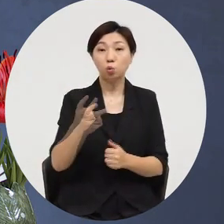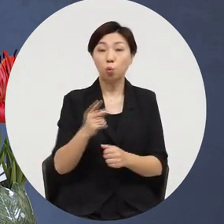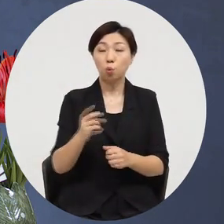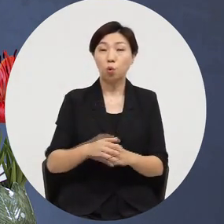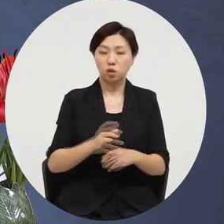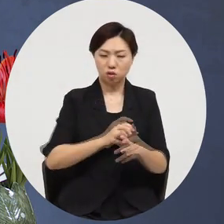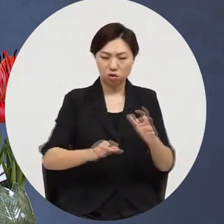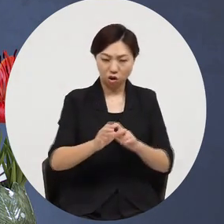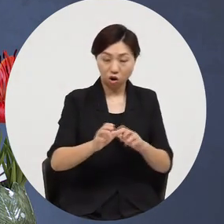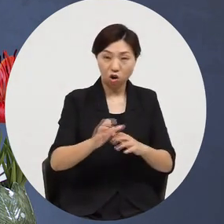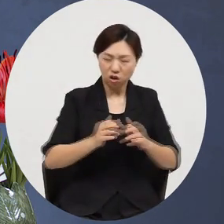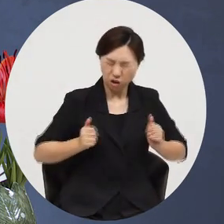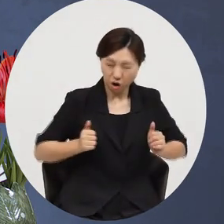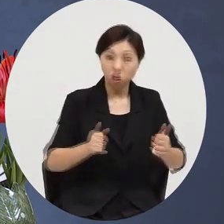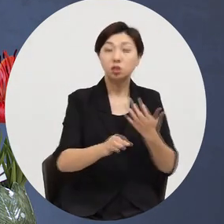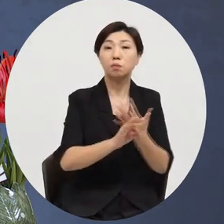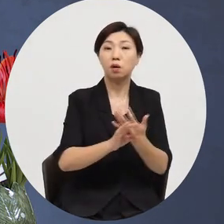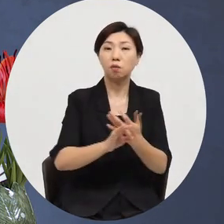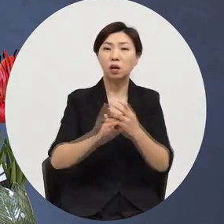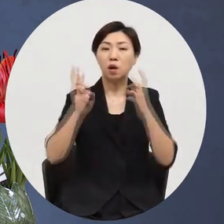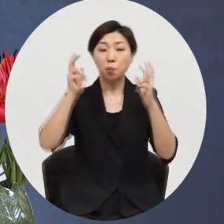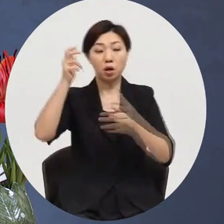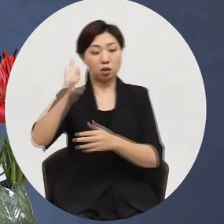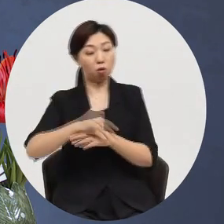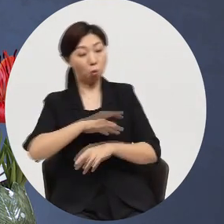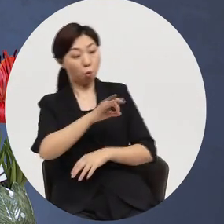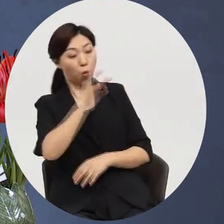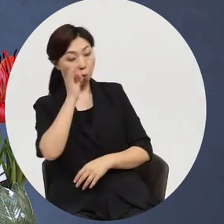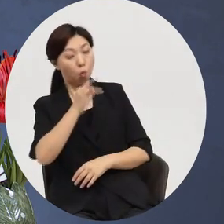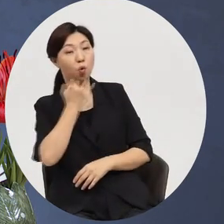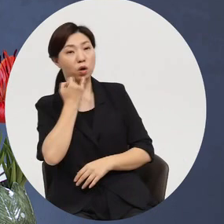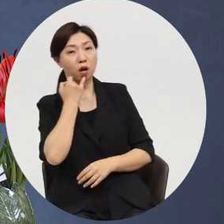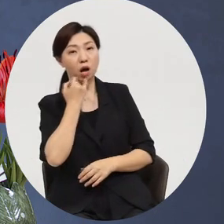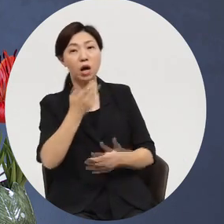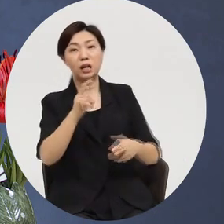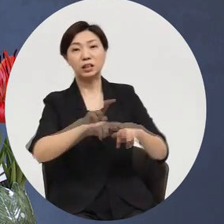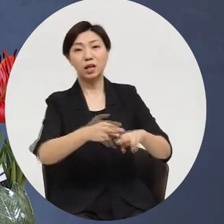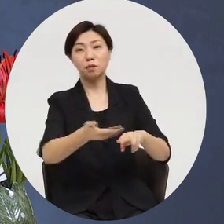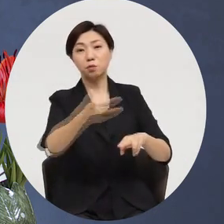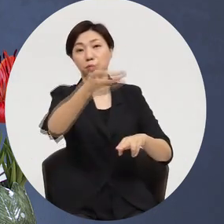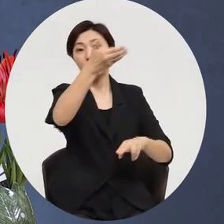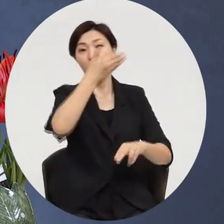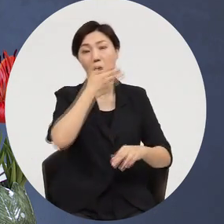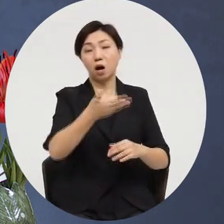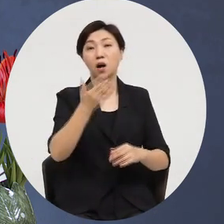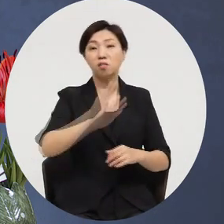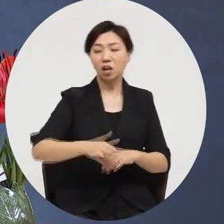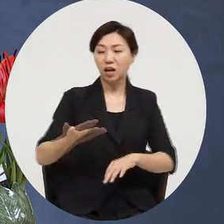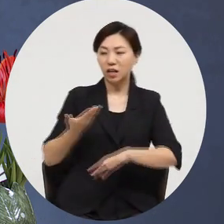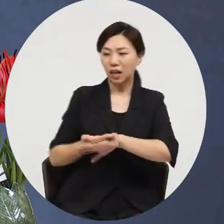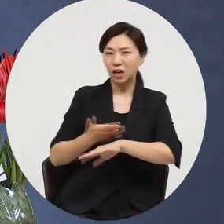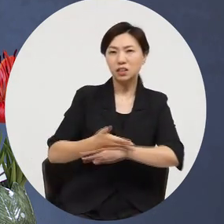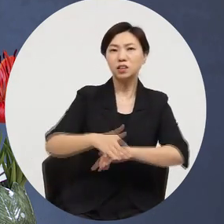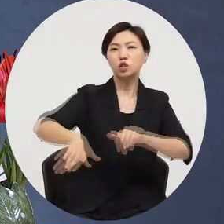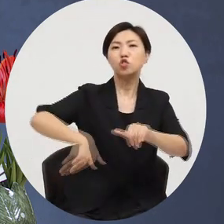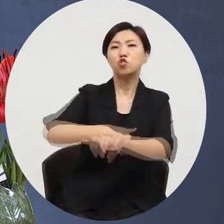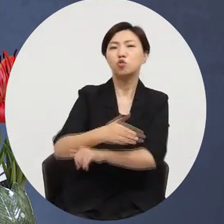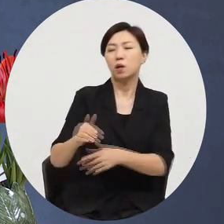승진할 가능성은 있겠지. 그러나 다른 동료 보고 나처럼 하라고 요구해서는 안 된다는 거예요.